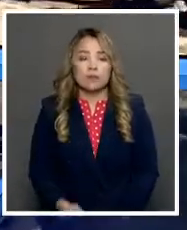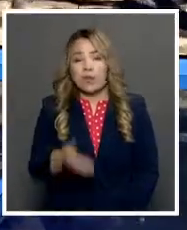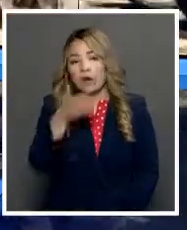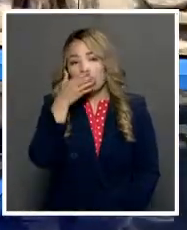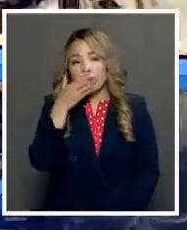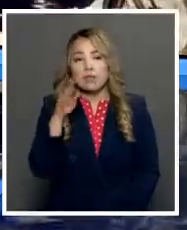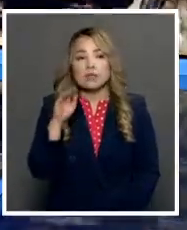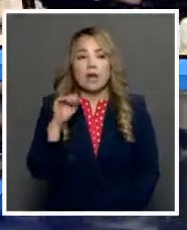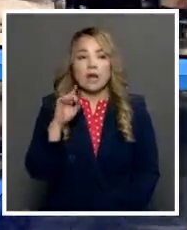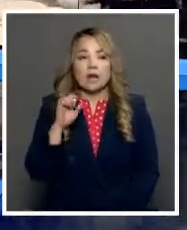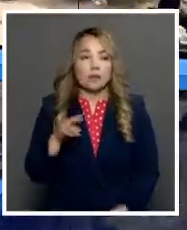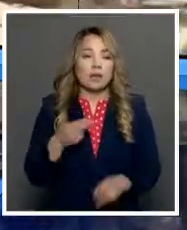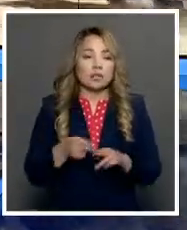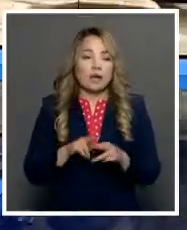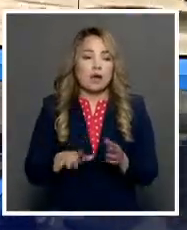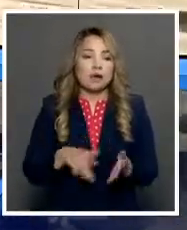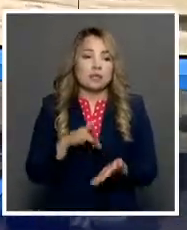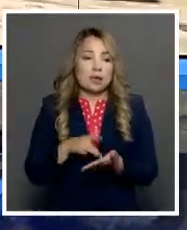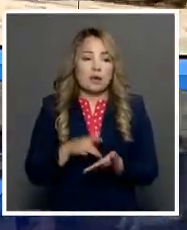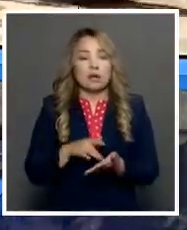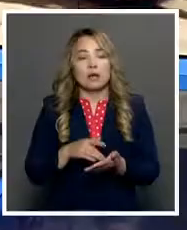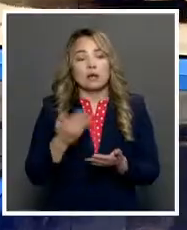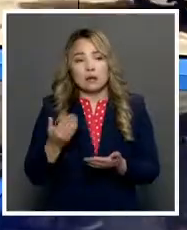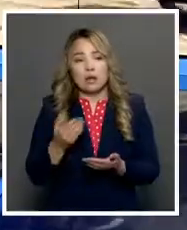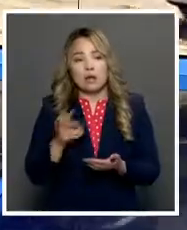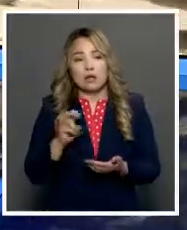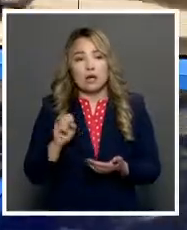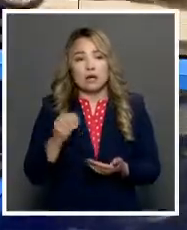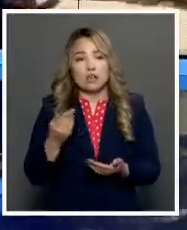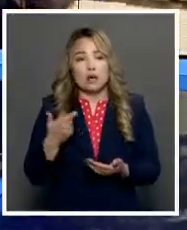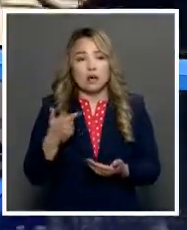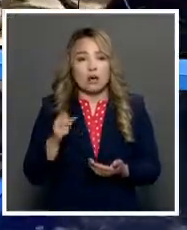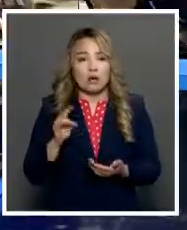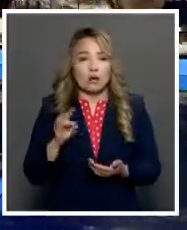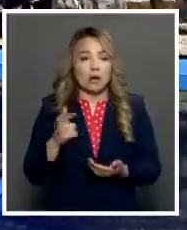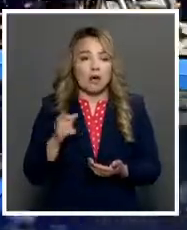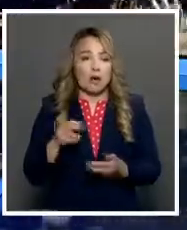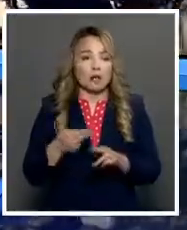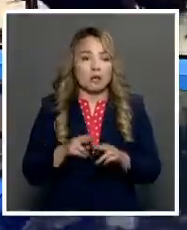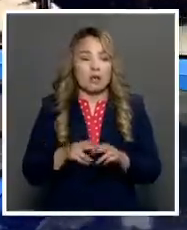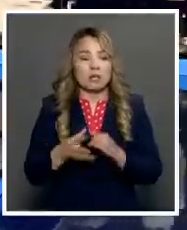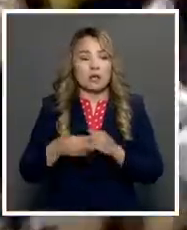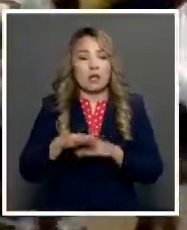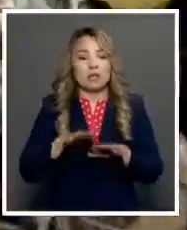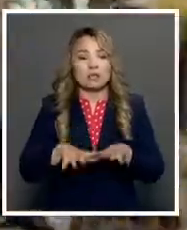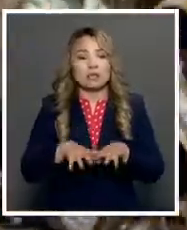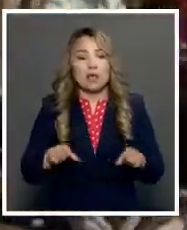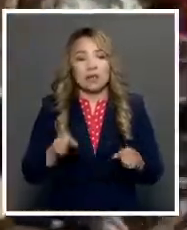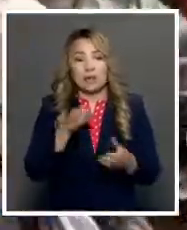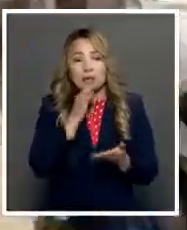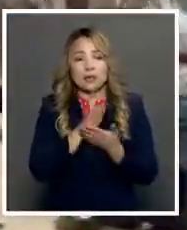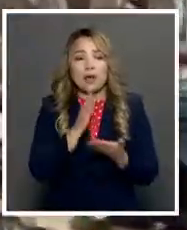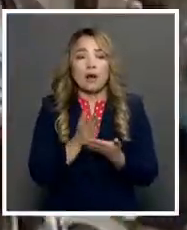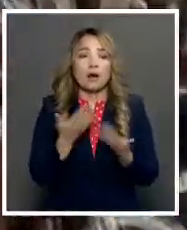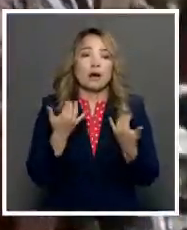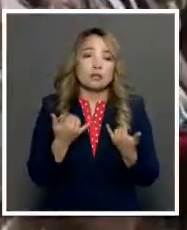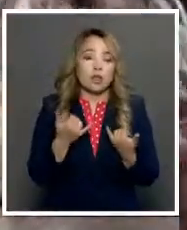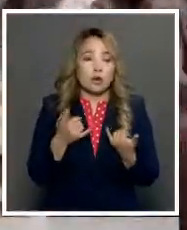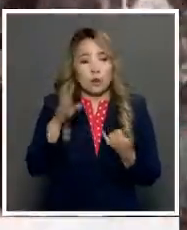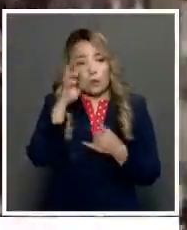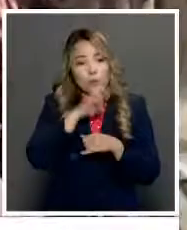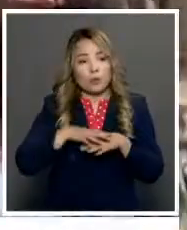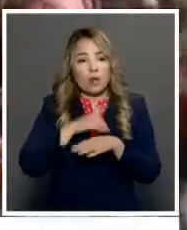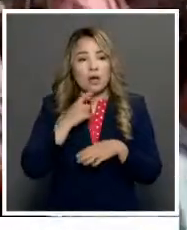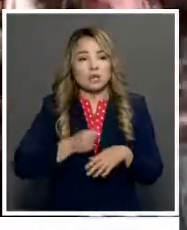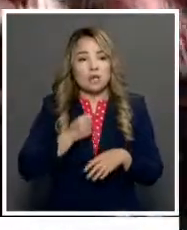Ауғанстанда тәліптер Гилман провинциясының астанасы Лашкар-Гахтың бірнеше ауданын басып алды. Соңғы мәліметке қарағанда, үкімет әскерімен